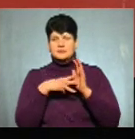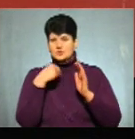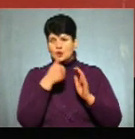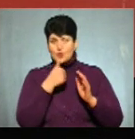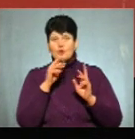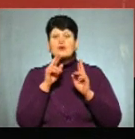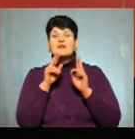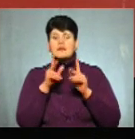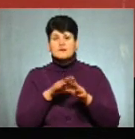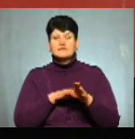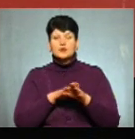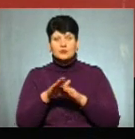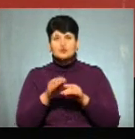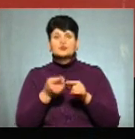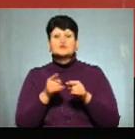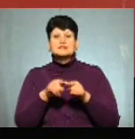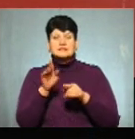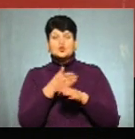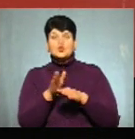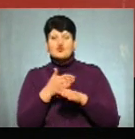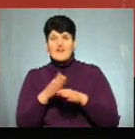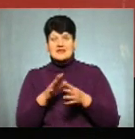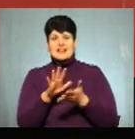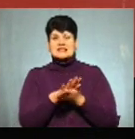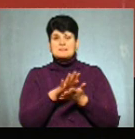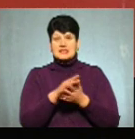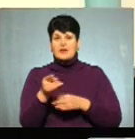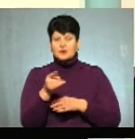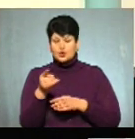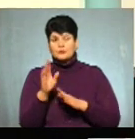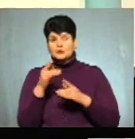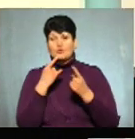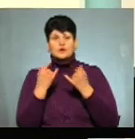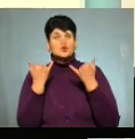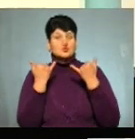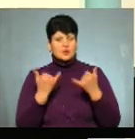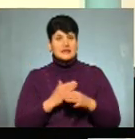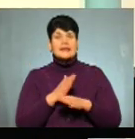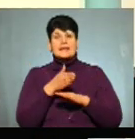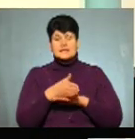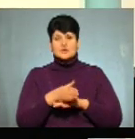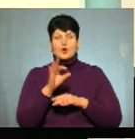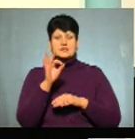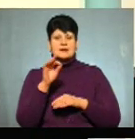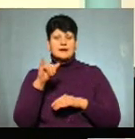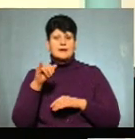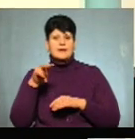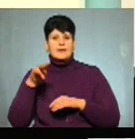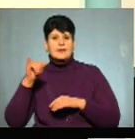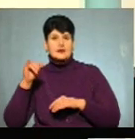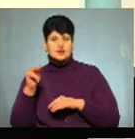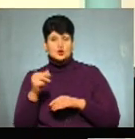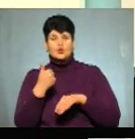Як реалізовується ідея сортування сміття у Тернополі, будемо говорити сьогодні. Гість студії – Оксана Іліч, головний спеціаліст відділу